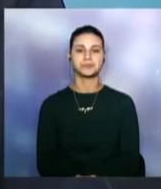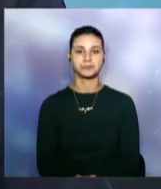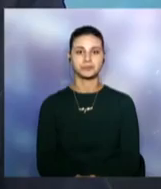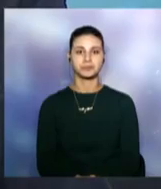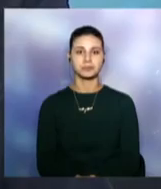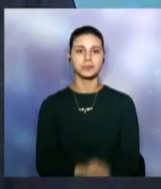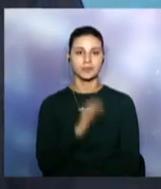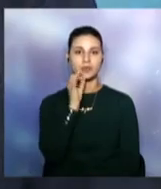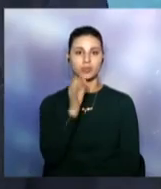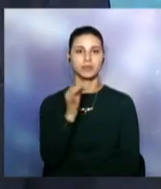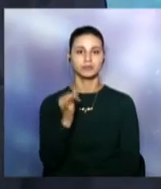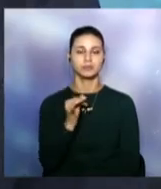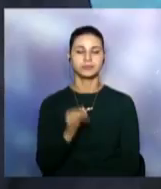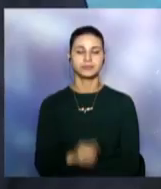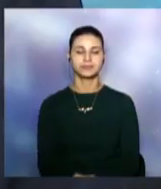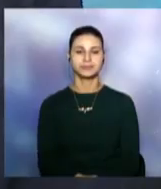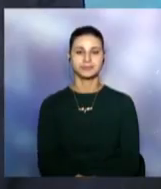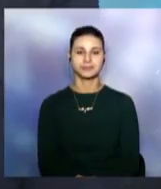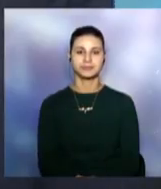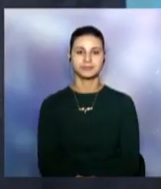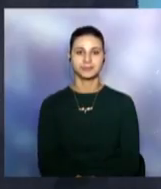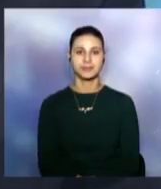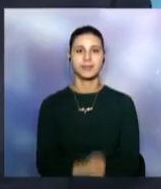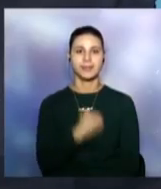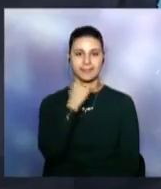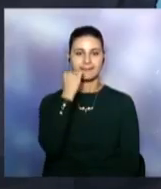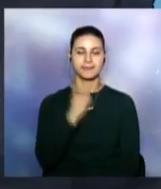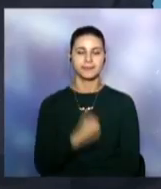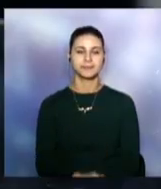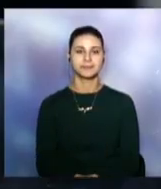უპასუხო. რა თქმა უნდა, ბატონო ვერა. მადლობთ.